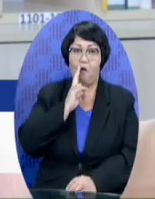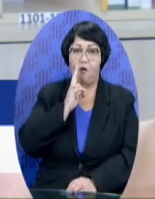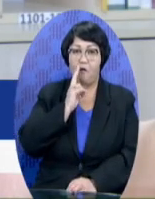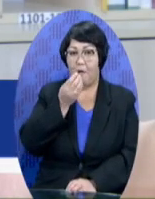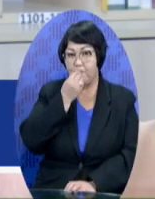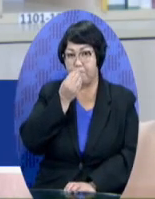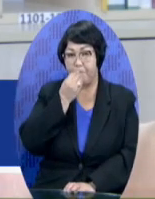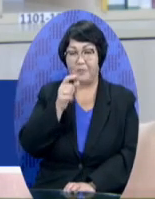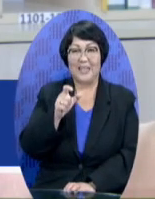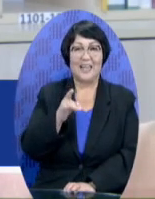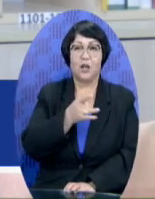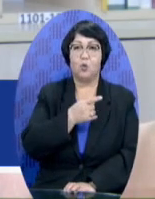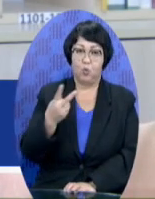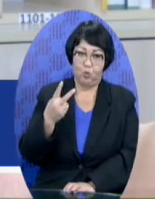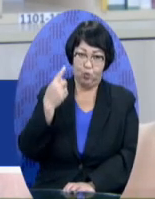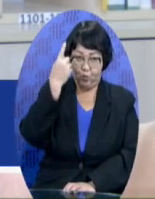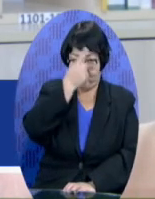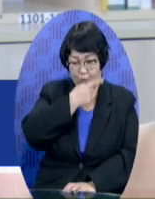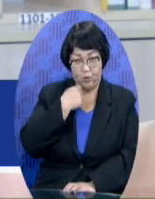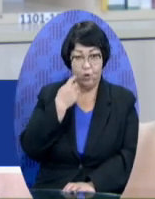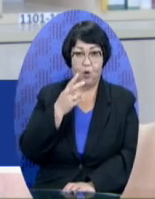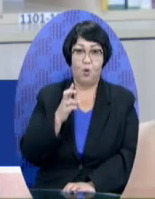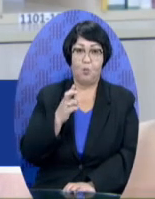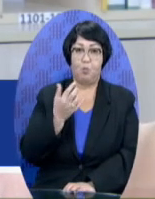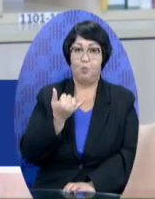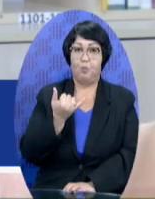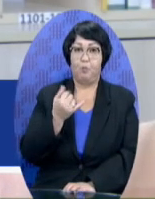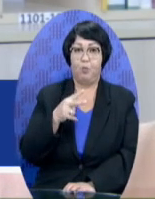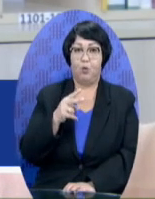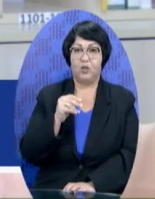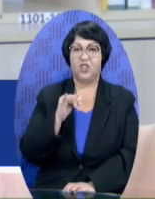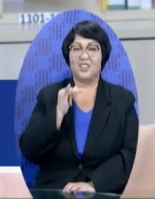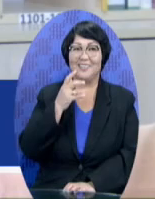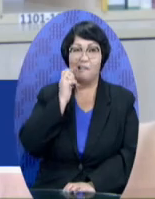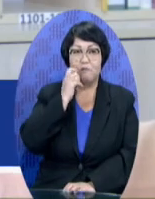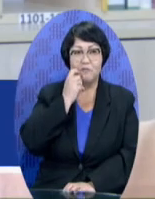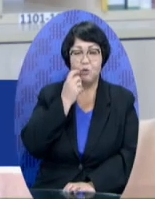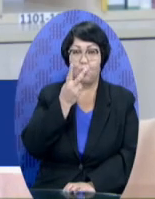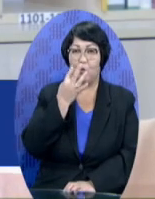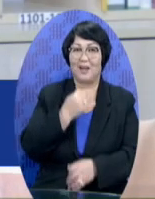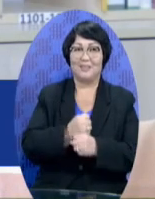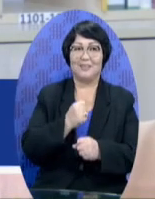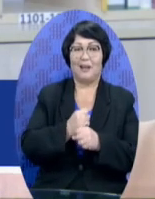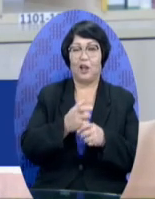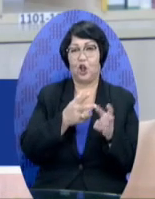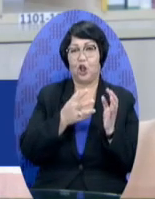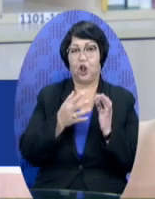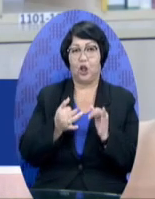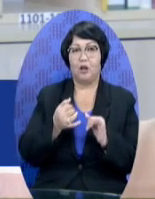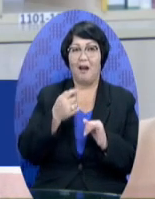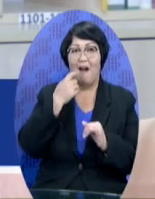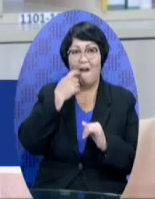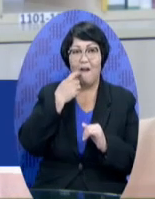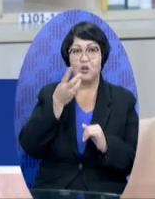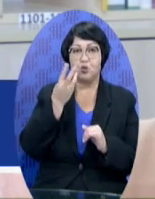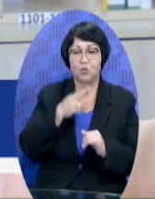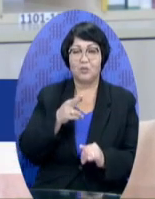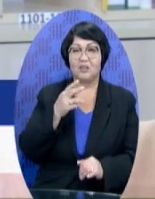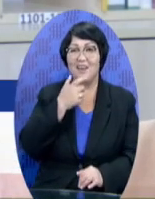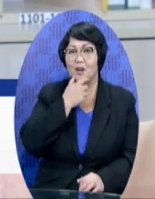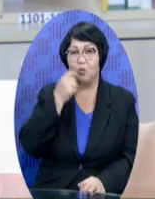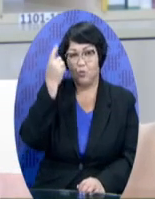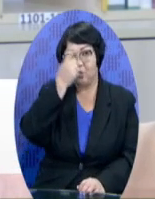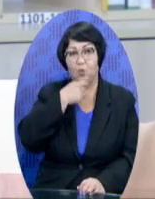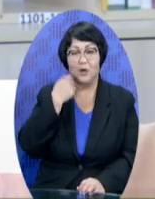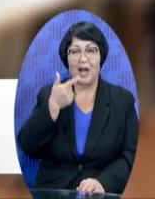холбоотойгоор эрүү нүүрний булчингийн үйл ажиллагаа алдагдж эхэлдэг. Инхээр бас шүд эрүү нүүрний гажиг үүсгэх бас нэг томоохон